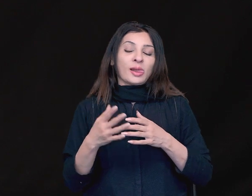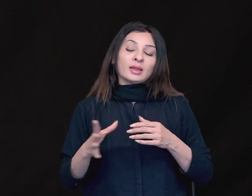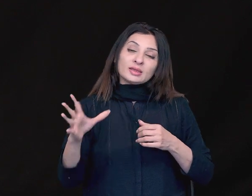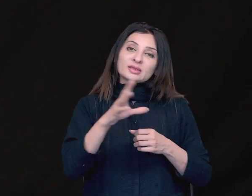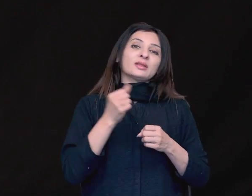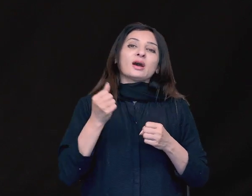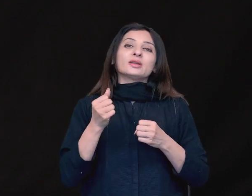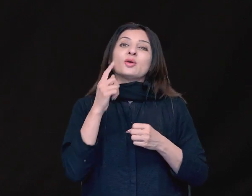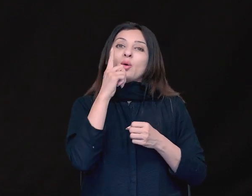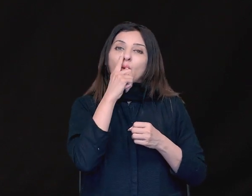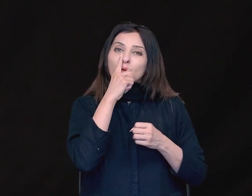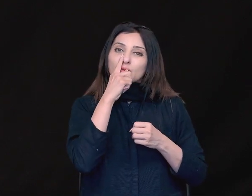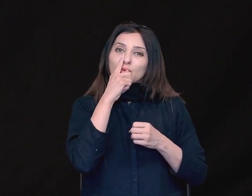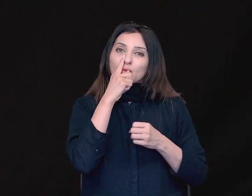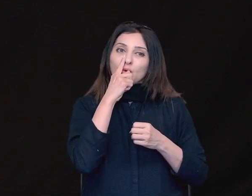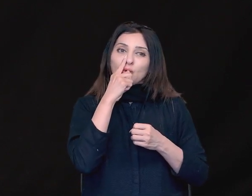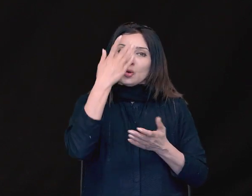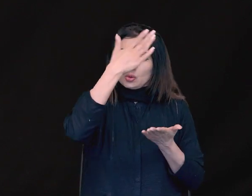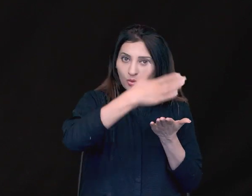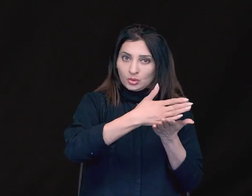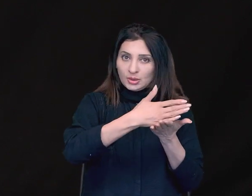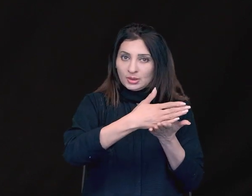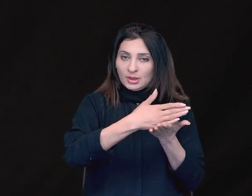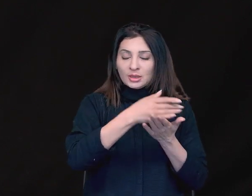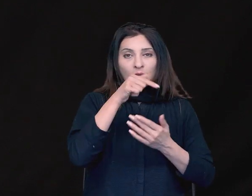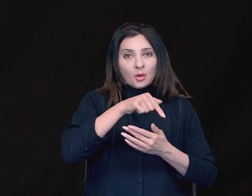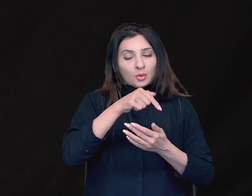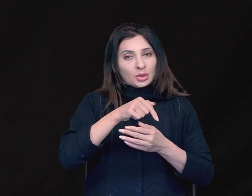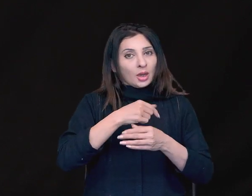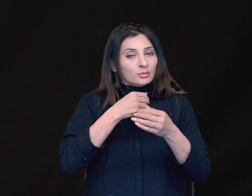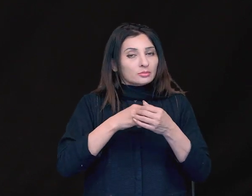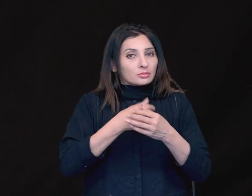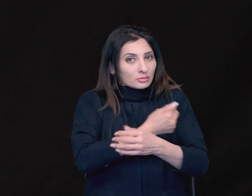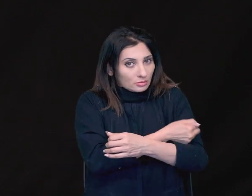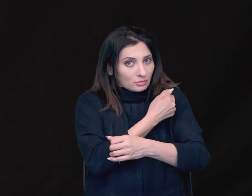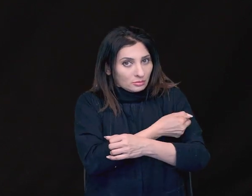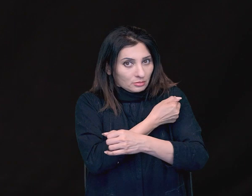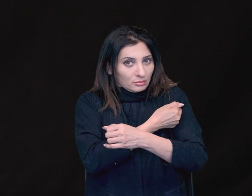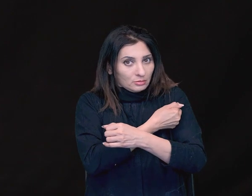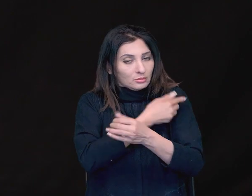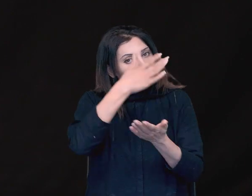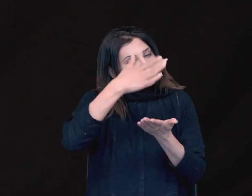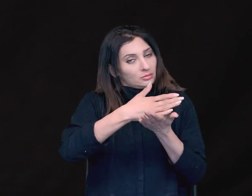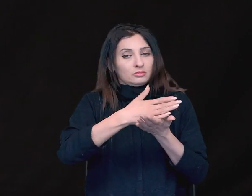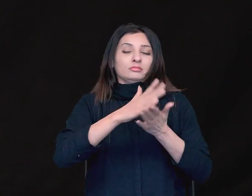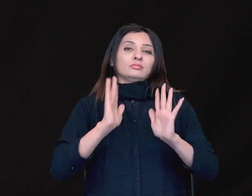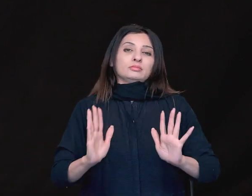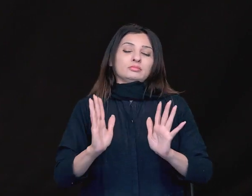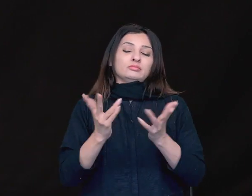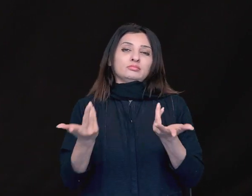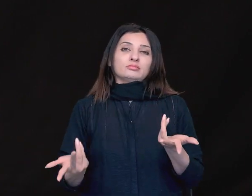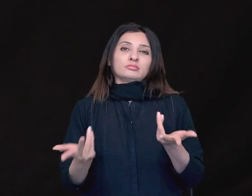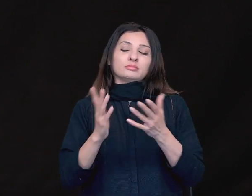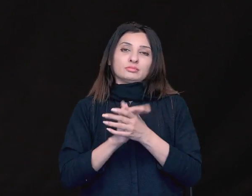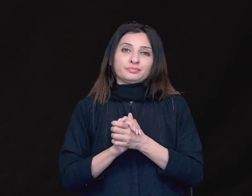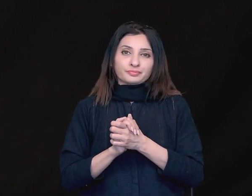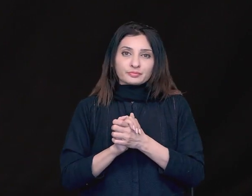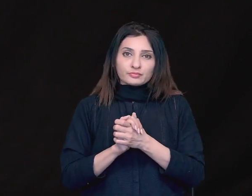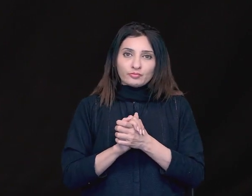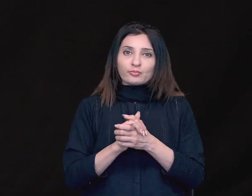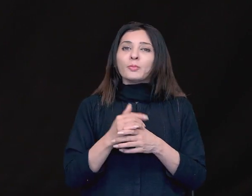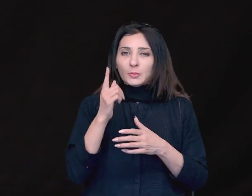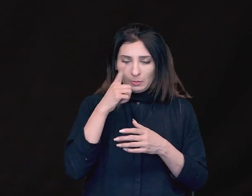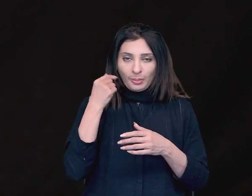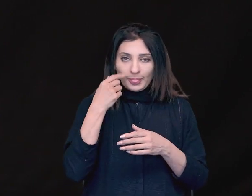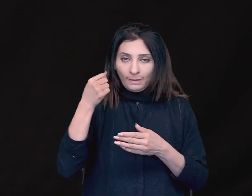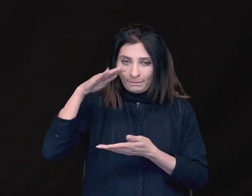کو روکتے ہیں کہ وہ ان کا علاج جو ہے ٹائملی ہو۔ آدمیوں کو بھی بائی دا وے یہ چیزیں افیکٹ کرتی ہیں، یہ نہیں کہ صرف عورتوں کو کرتی ہیں،